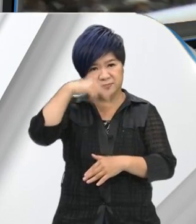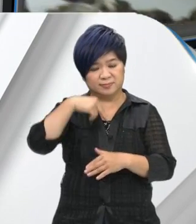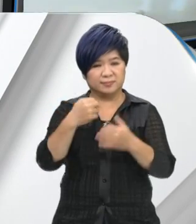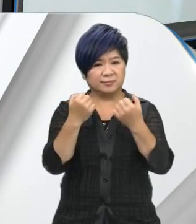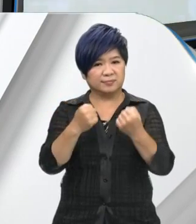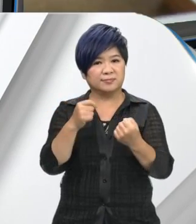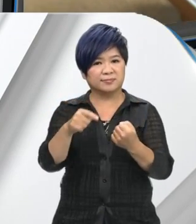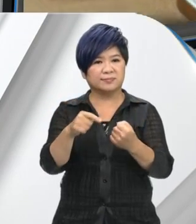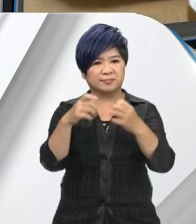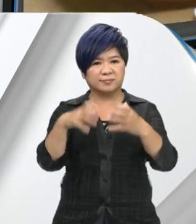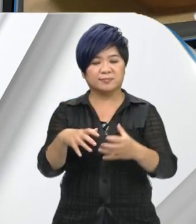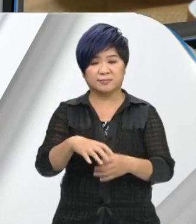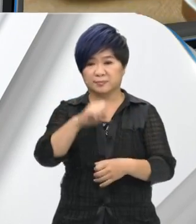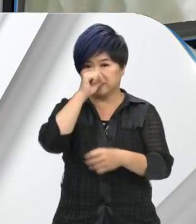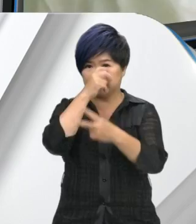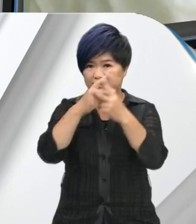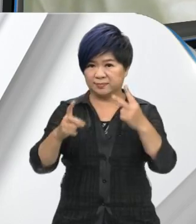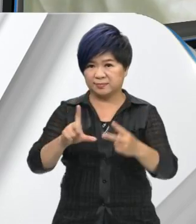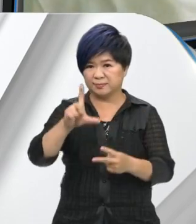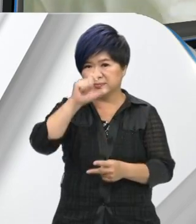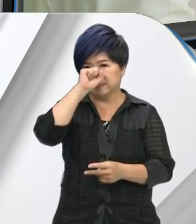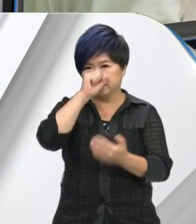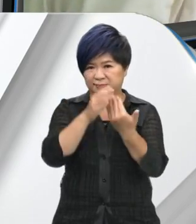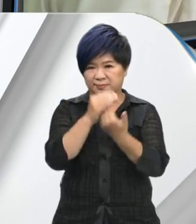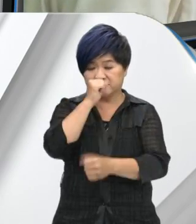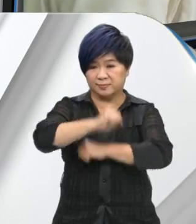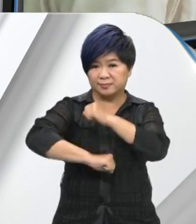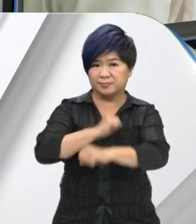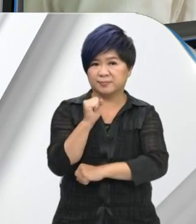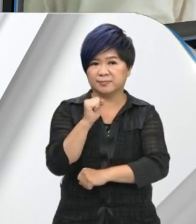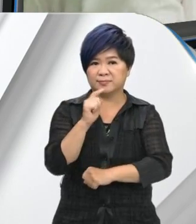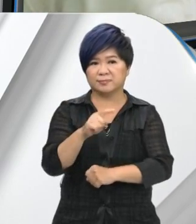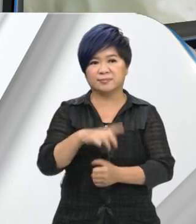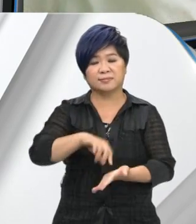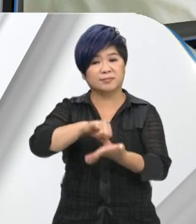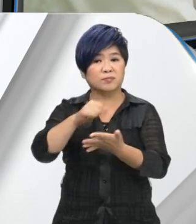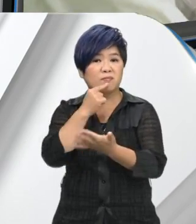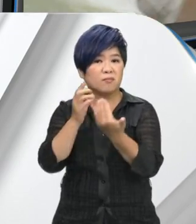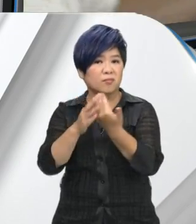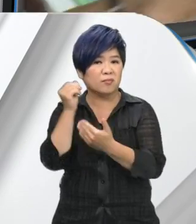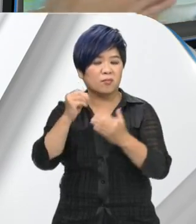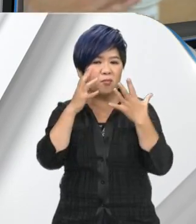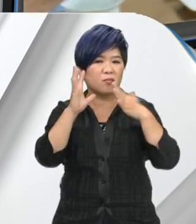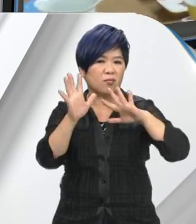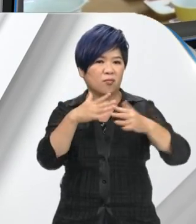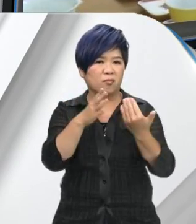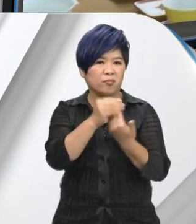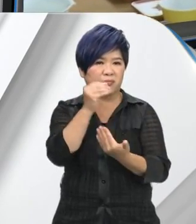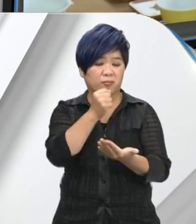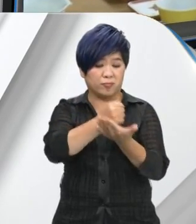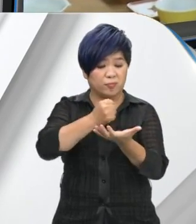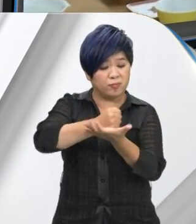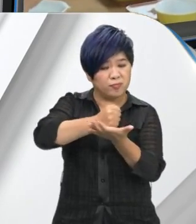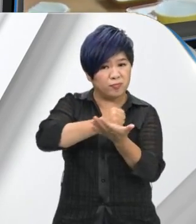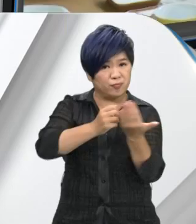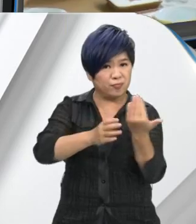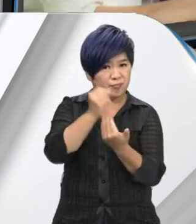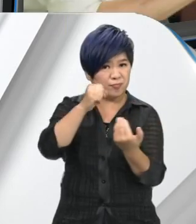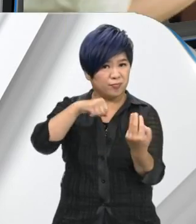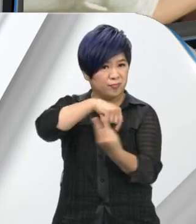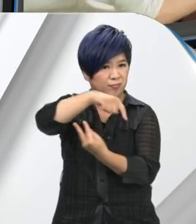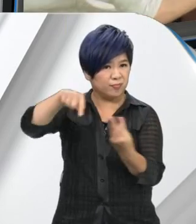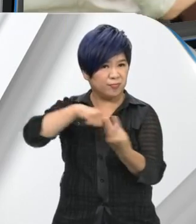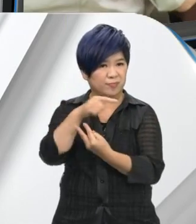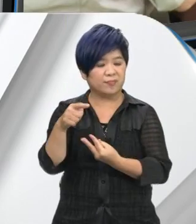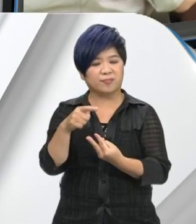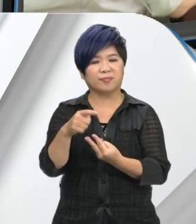年好客送好茶的发通，用新竹县生产的凤茶、碰凤茶同绿茶叶豆三种调